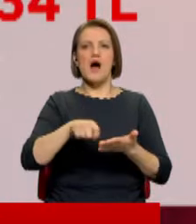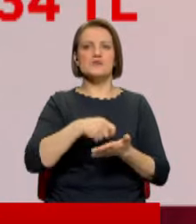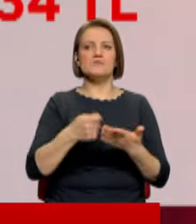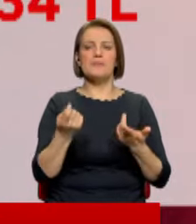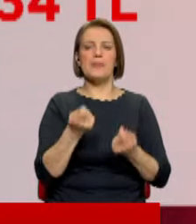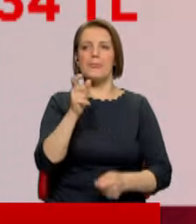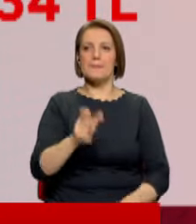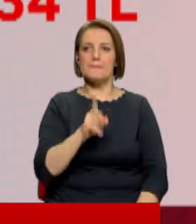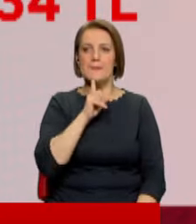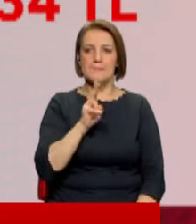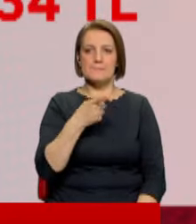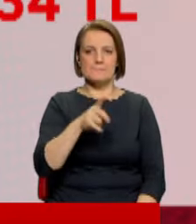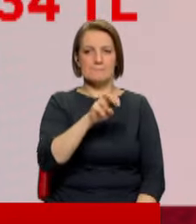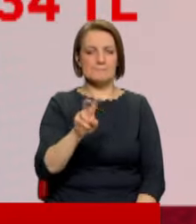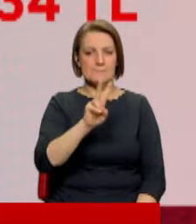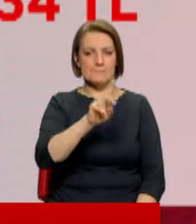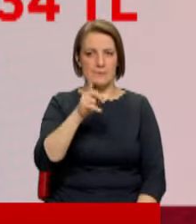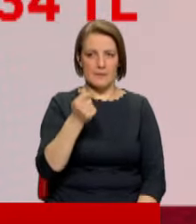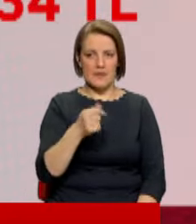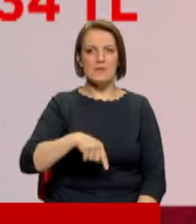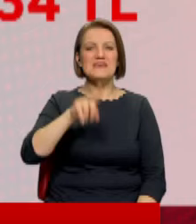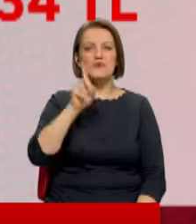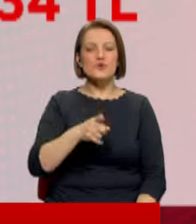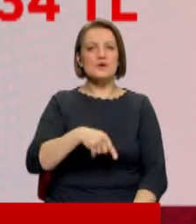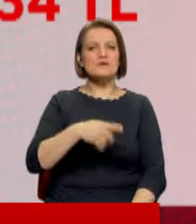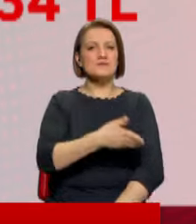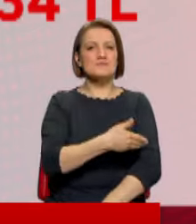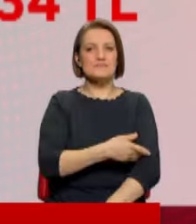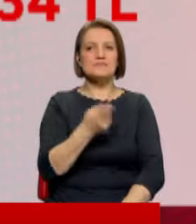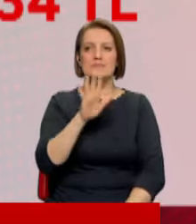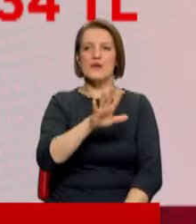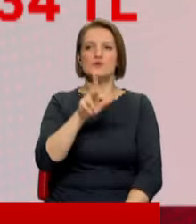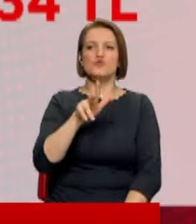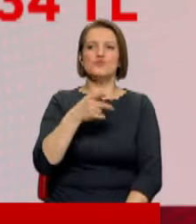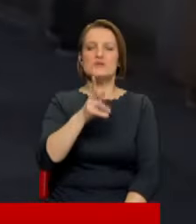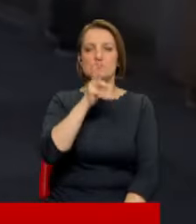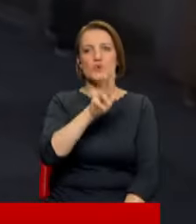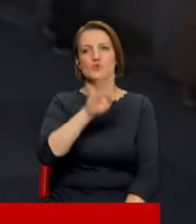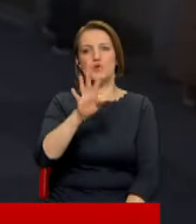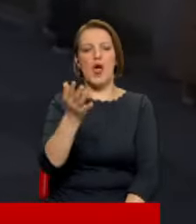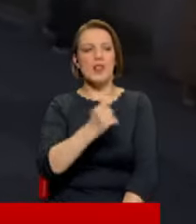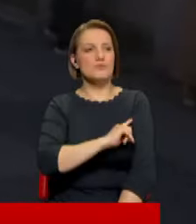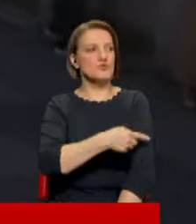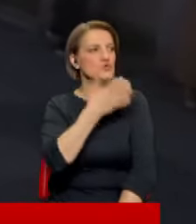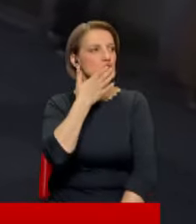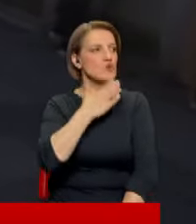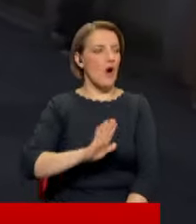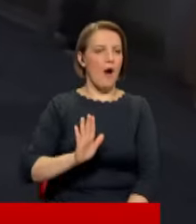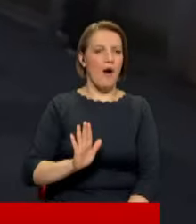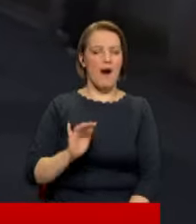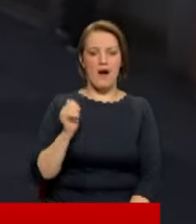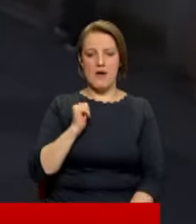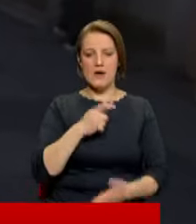maaşlı da 10 2.82 lira ve yevmiyeler de 53.33 4 lira oldu alım gücü hiç yok yani